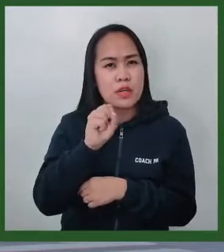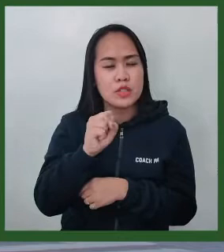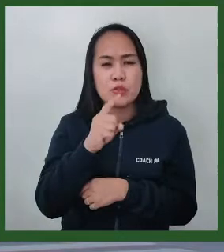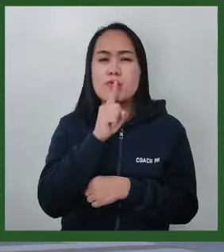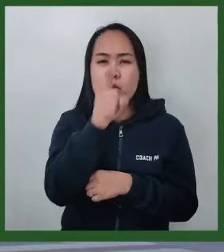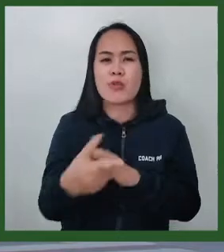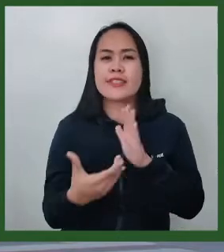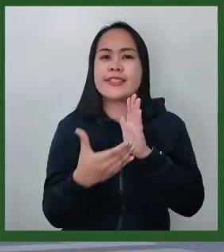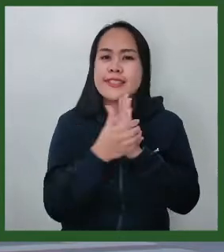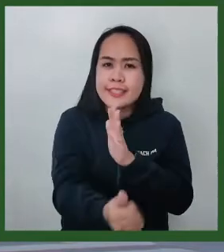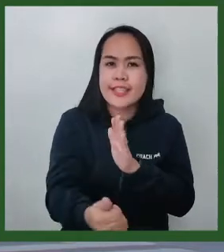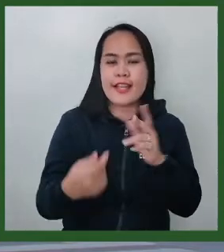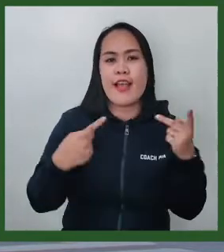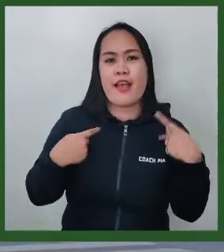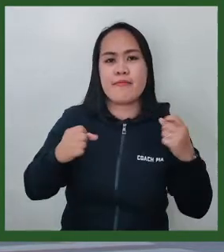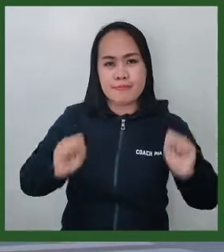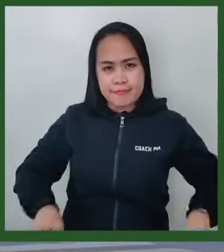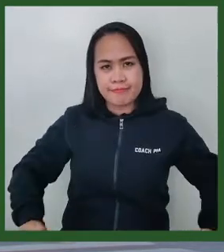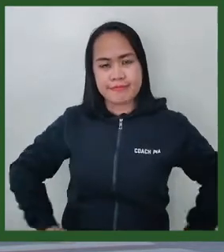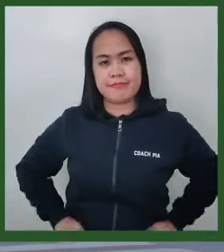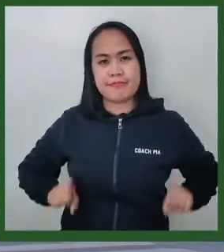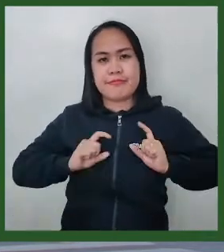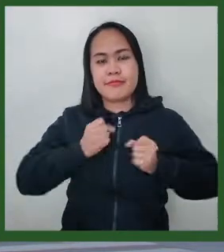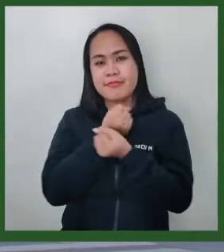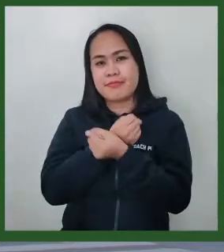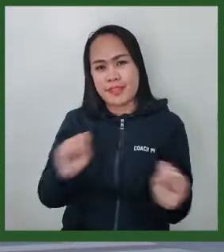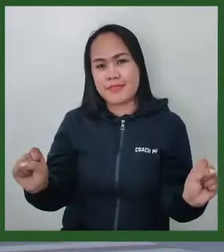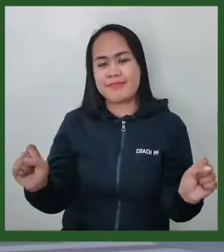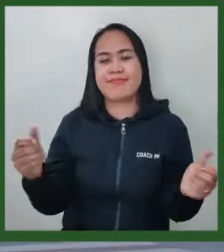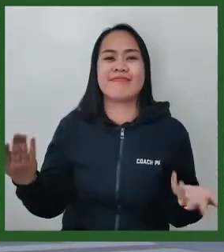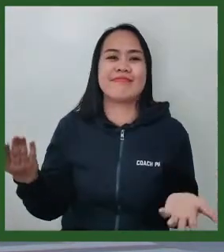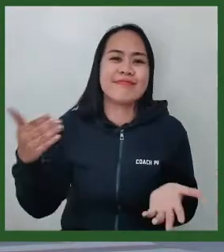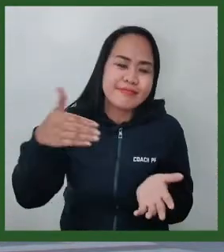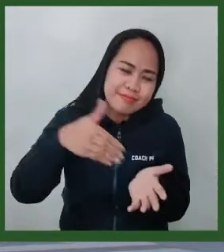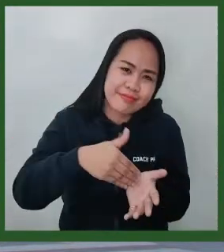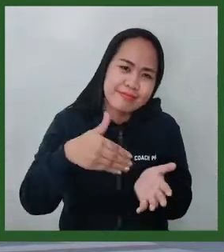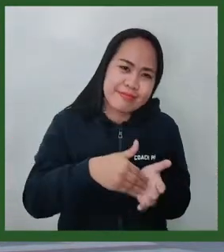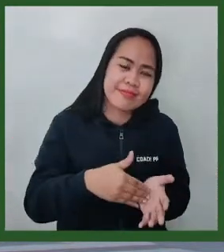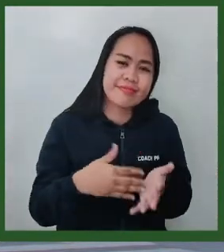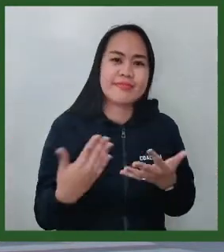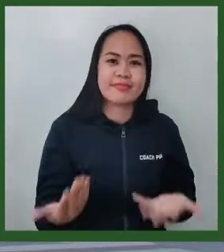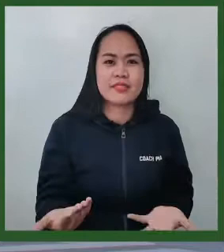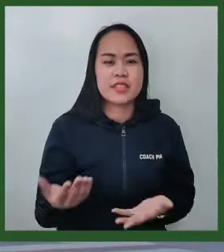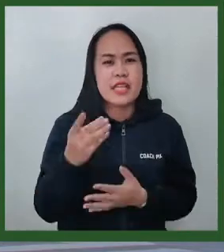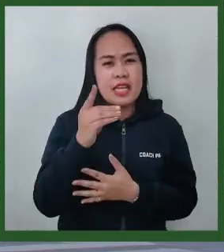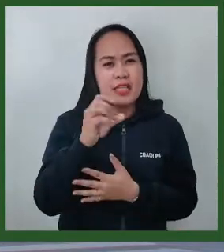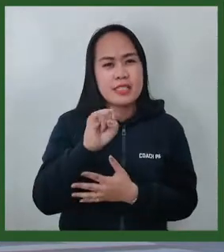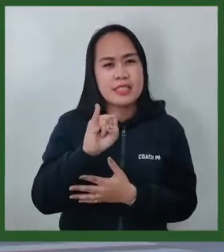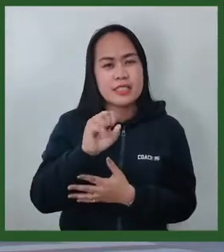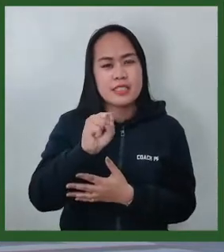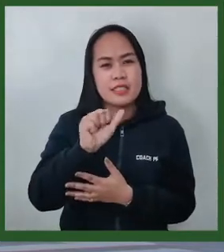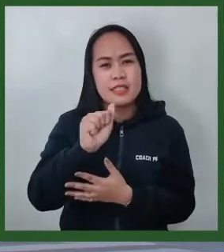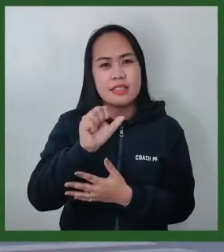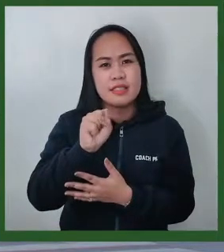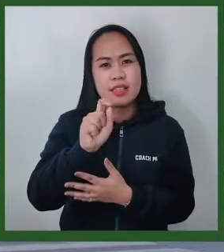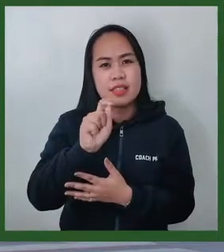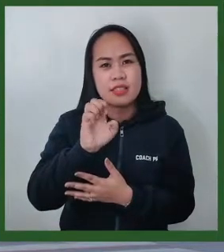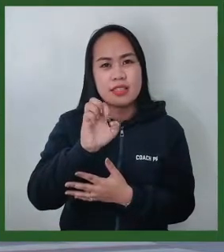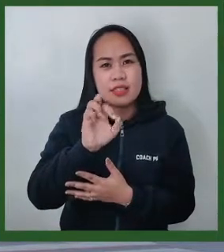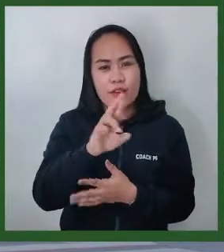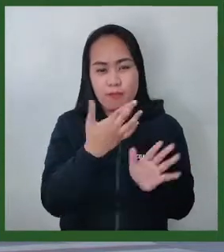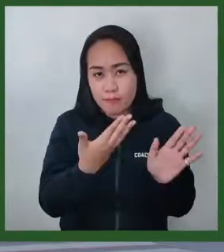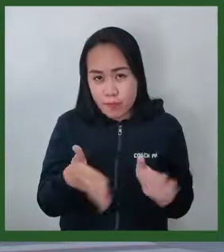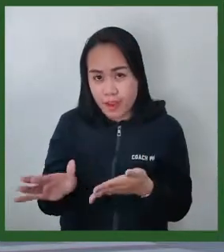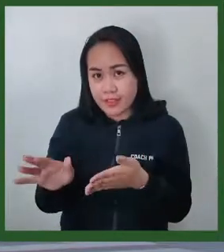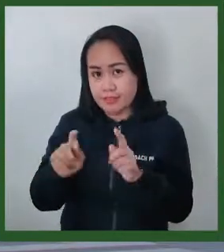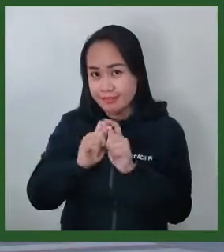ang sasagipin sa panahon po ng kalamidad. So again, sa ating mga disaster preparedness